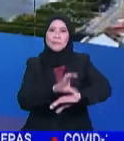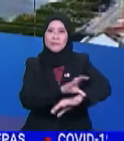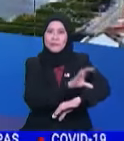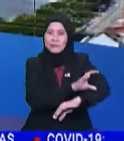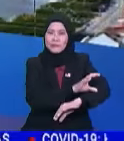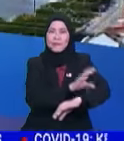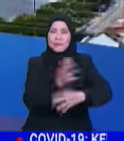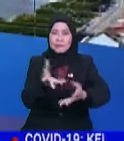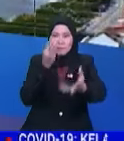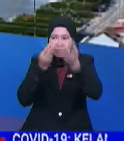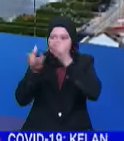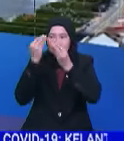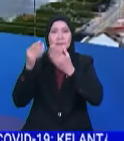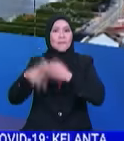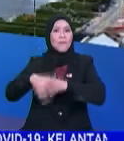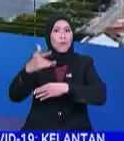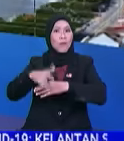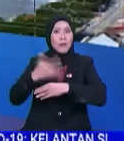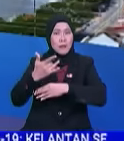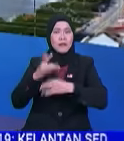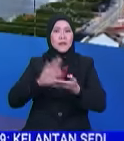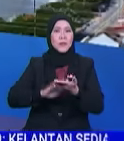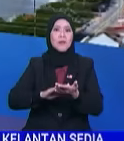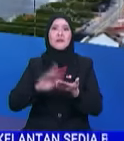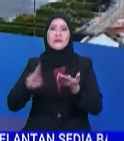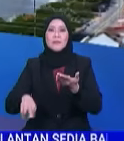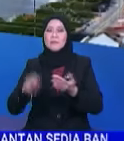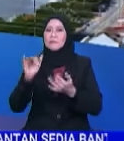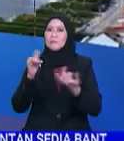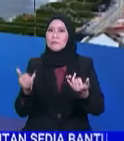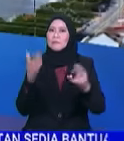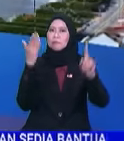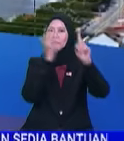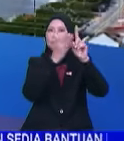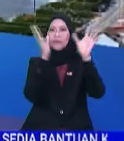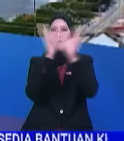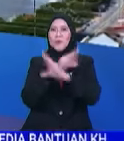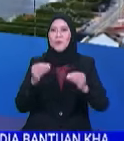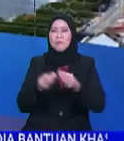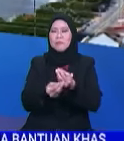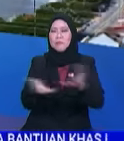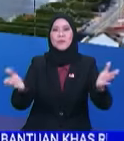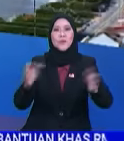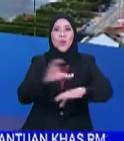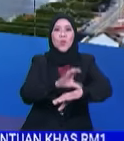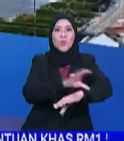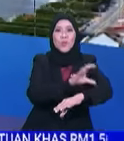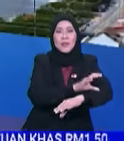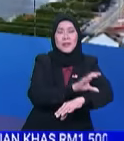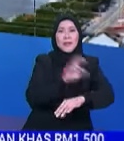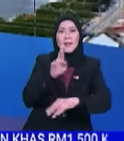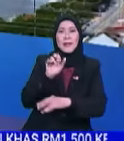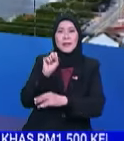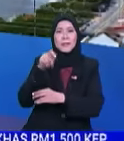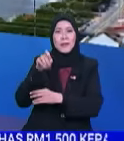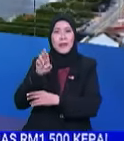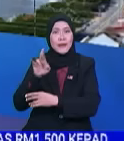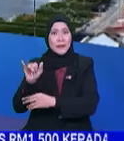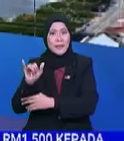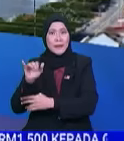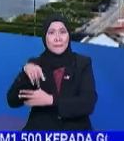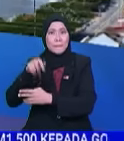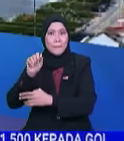melalui pendedahan awal di sekolah rendah merupakan antara tujuan utama Sarawak mengedarkan komputer Raspberry Pi ke setiap sekolah rendah di negeri